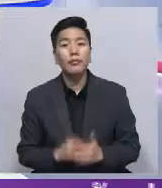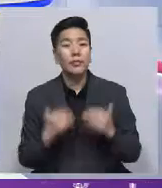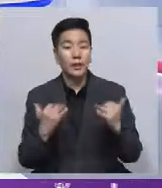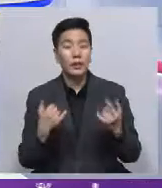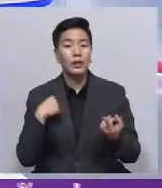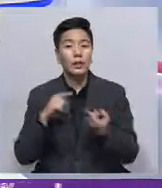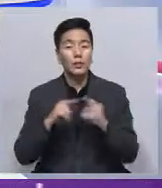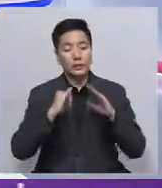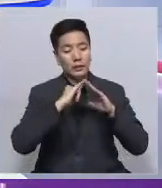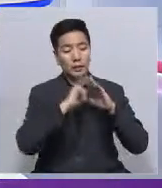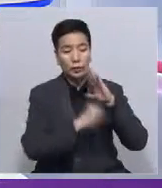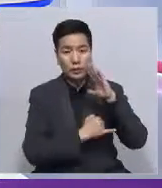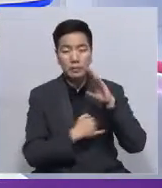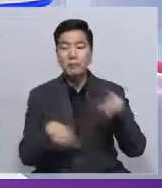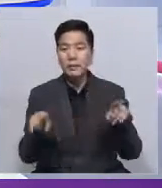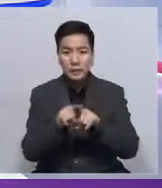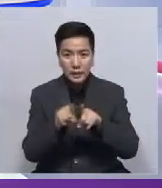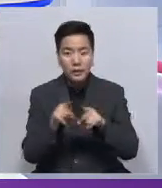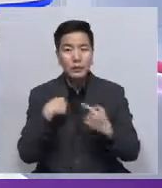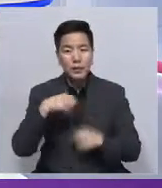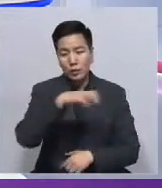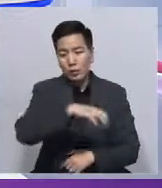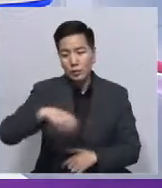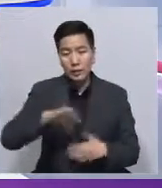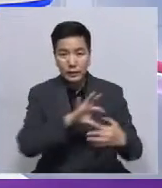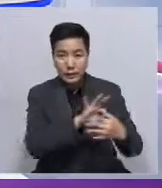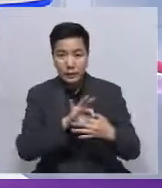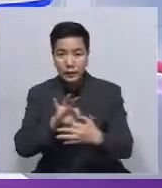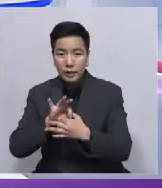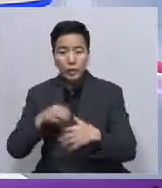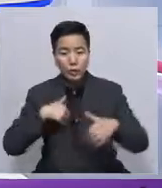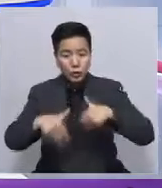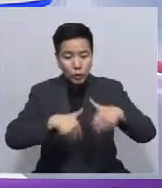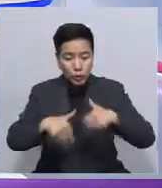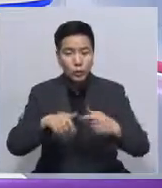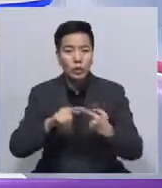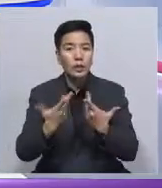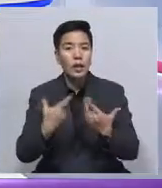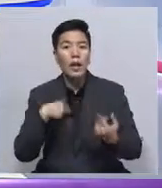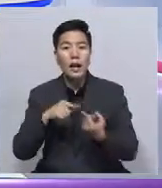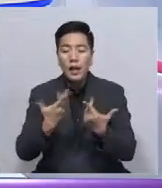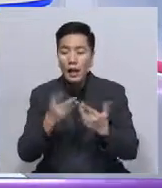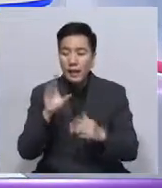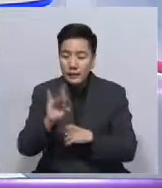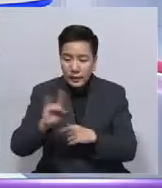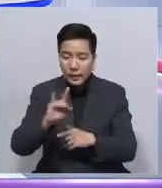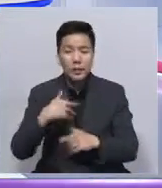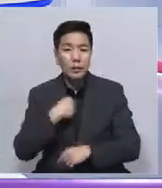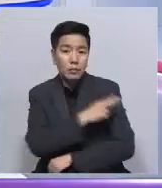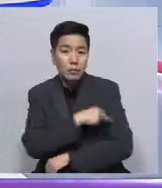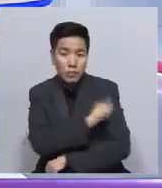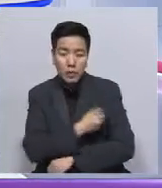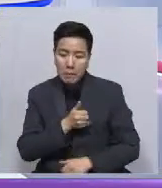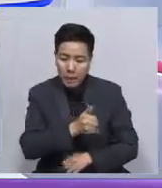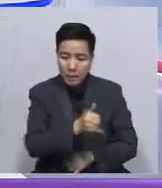ขณะที่บรรยากาศในต่างจังหวัดนะคะเช่นเดียวกันค่ะหน่วยงานที่เกี่ยวข้องทั้งส่วนท้องถิ่นปศุสัตว์แล้วก็สาธารณสุขก็เร่งระดมเจ้าหน้าที่ออก